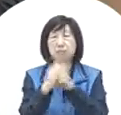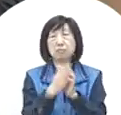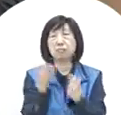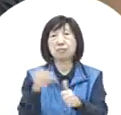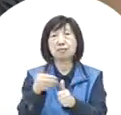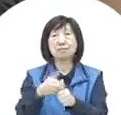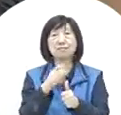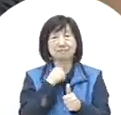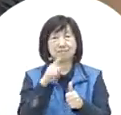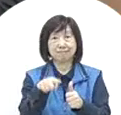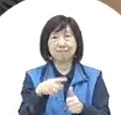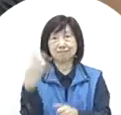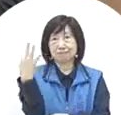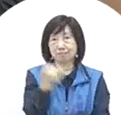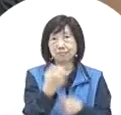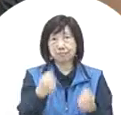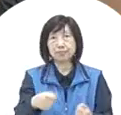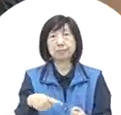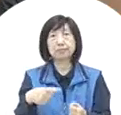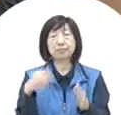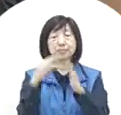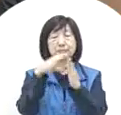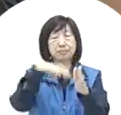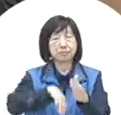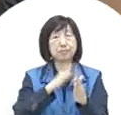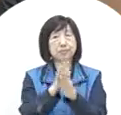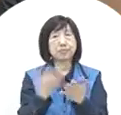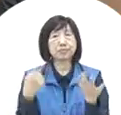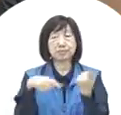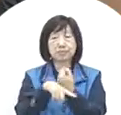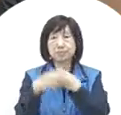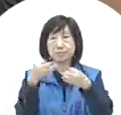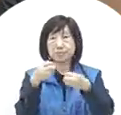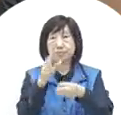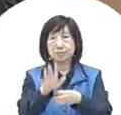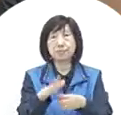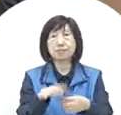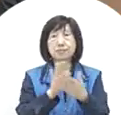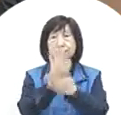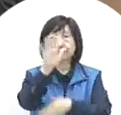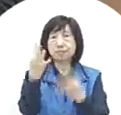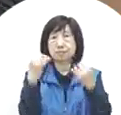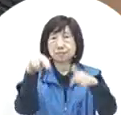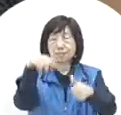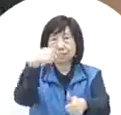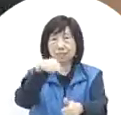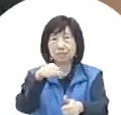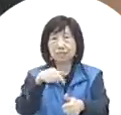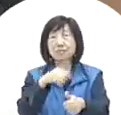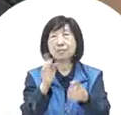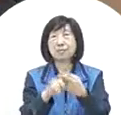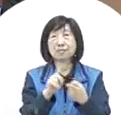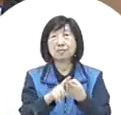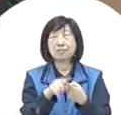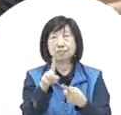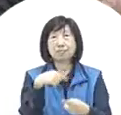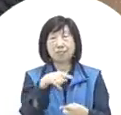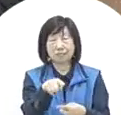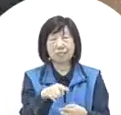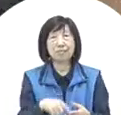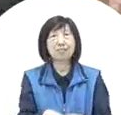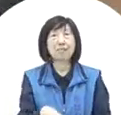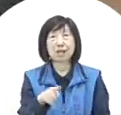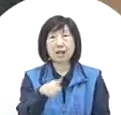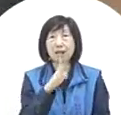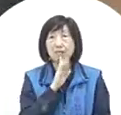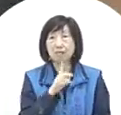们自己局里面的研讨里面，都把这个列入未来整个数位教育还有资讯教育的重点。 你有做吧？哦，这要做什么？